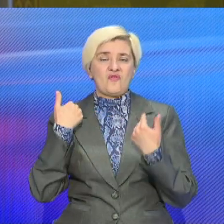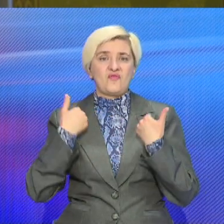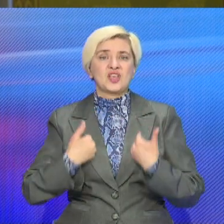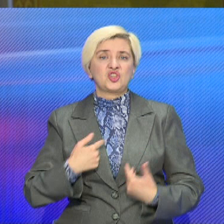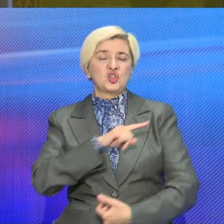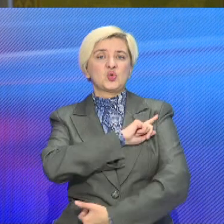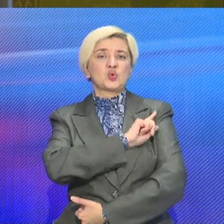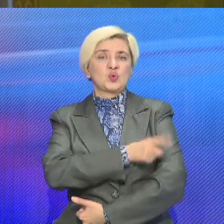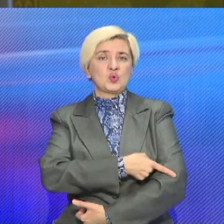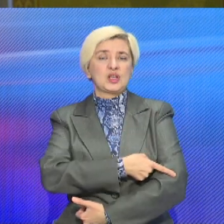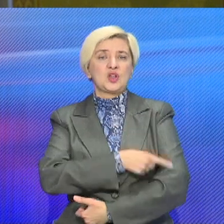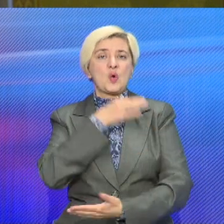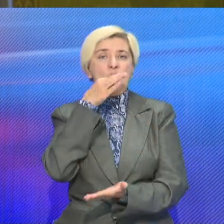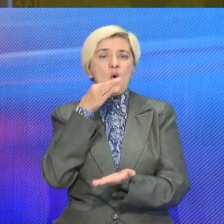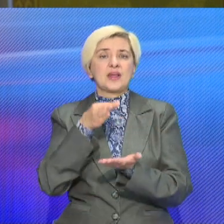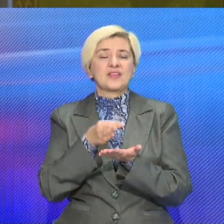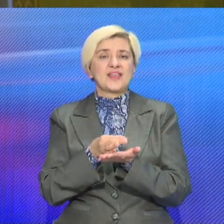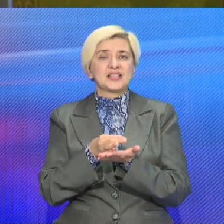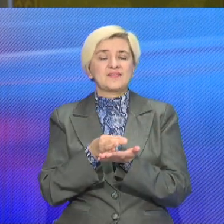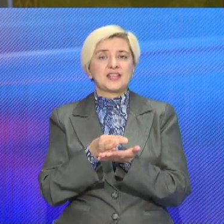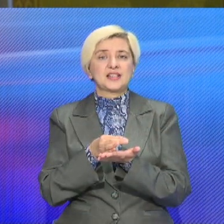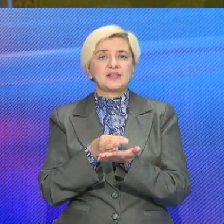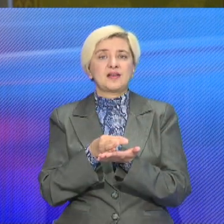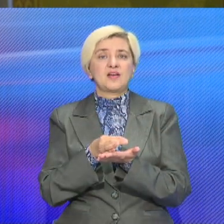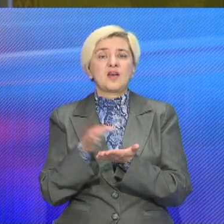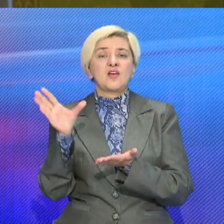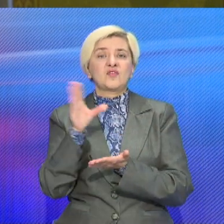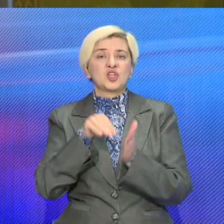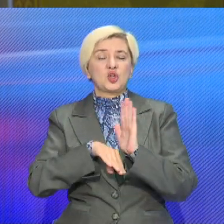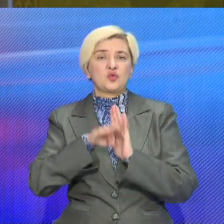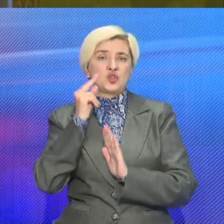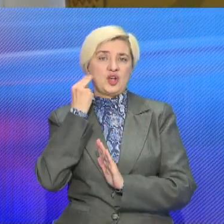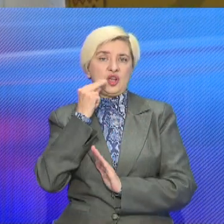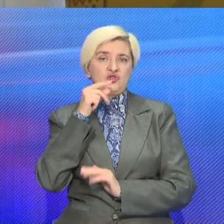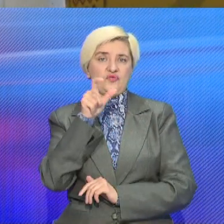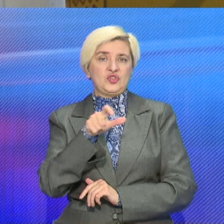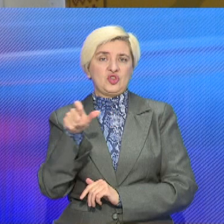физическую силу, ответственность. Все лучшие качества человеческие.